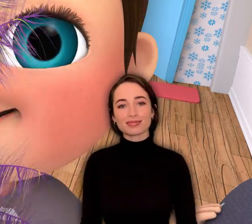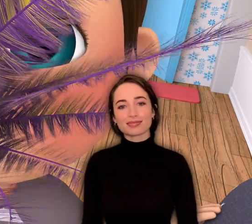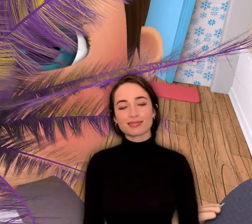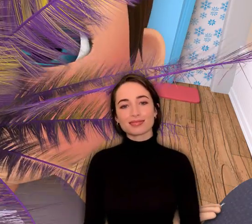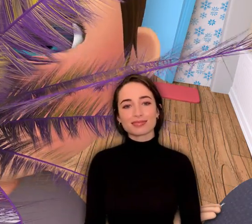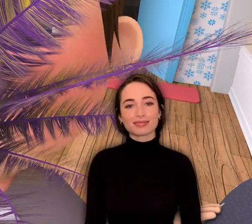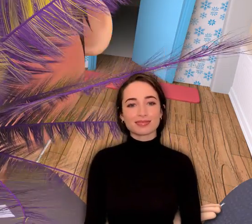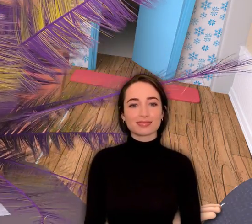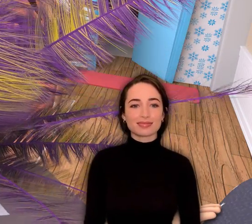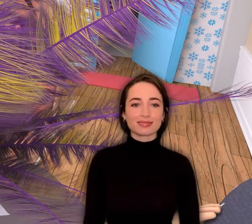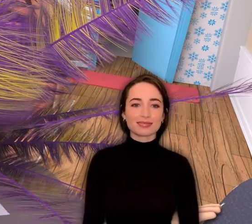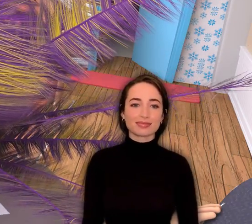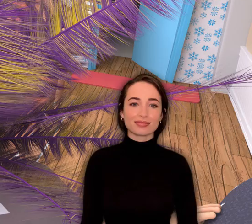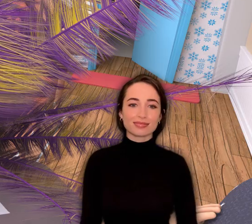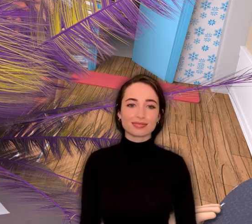do